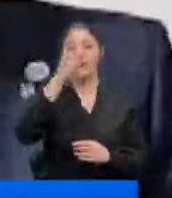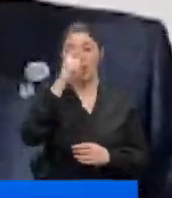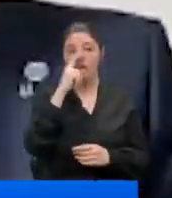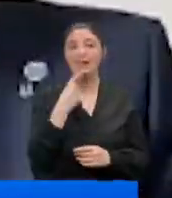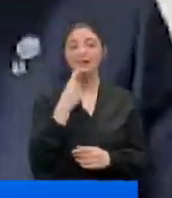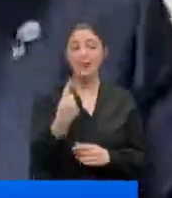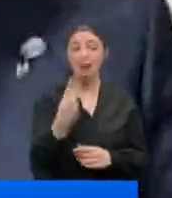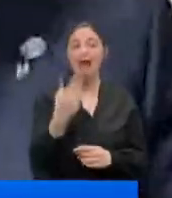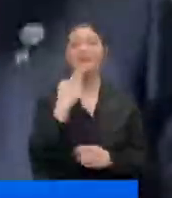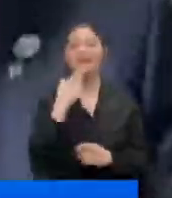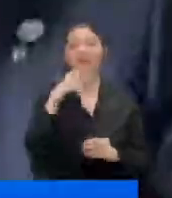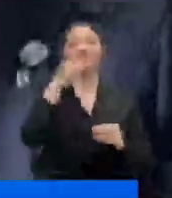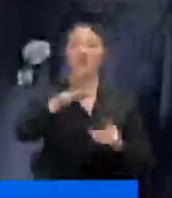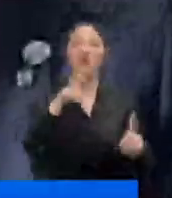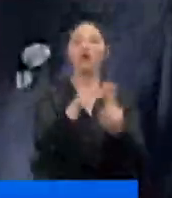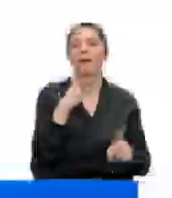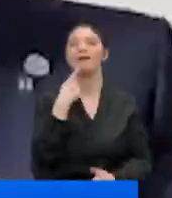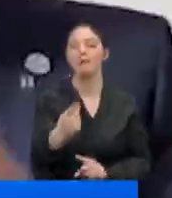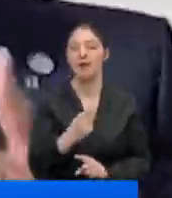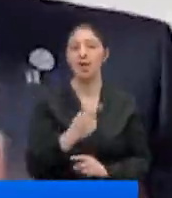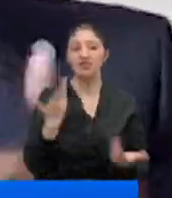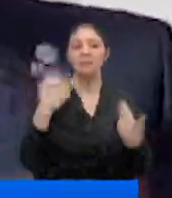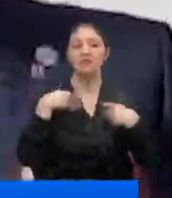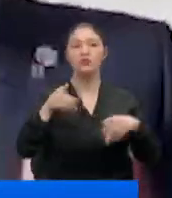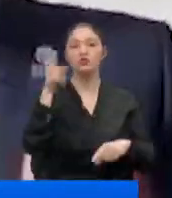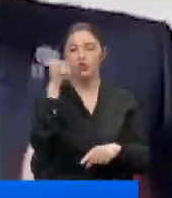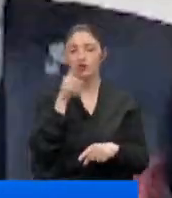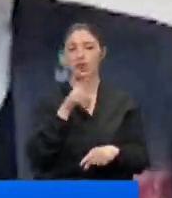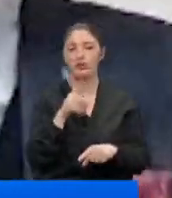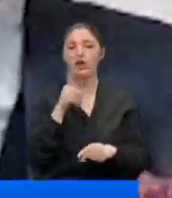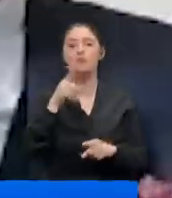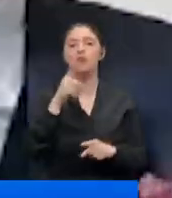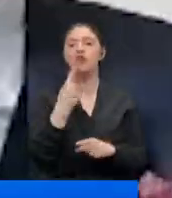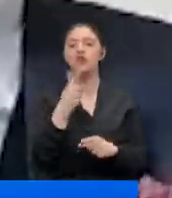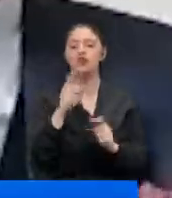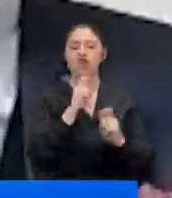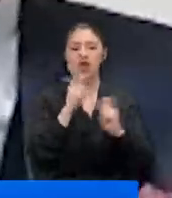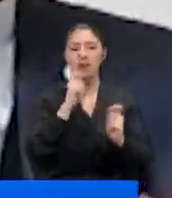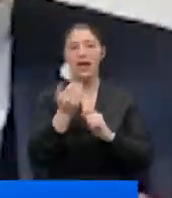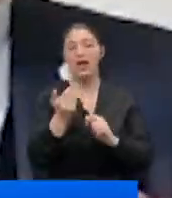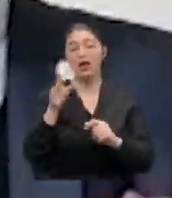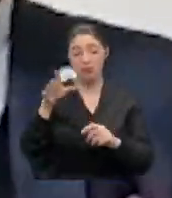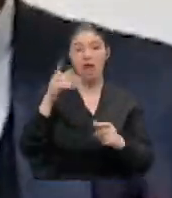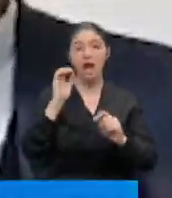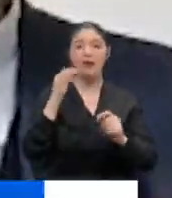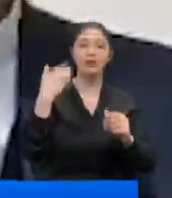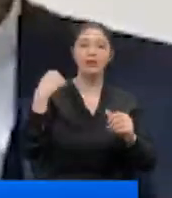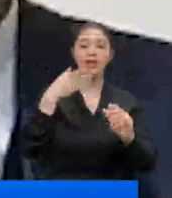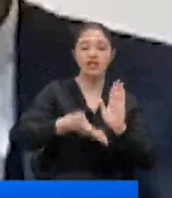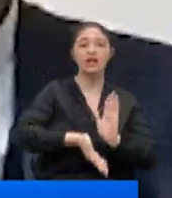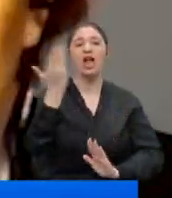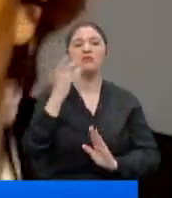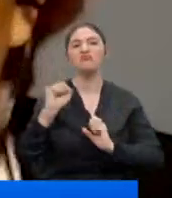Beşiktaş demek kadını da çocuğu da korumak demektir. İşte biz bu nedenle bu sözleşmenin geri alınmasına